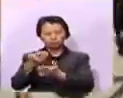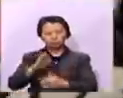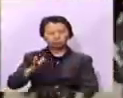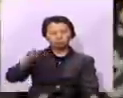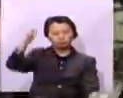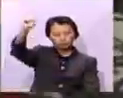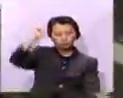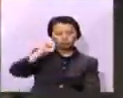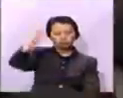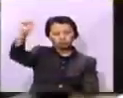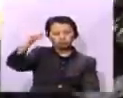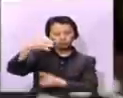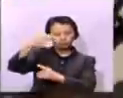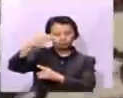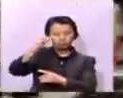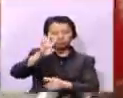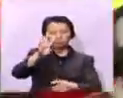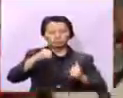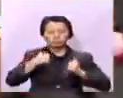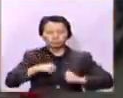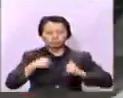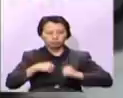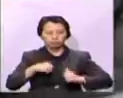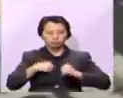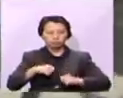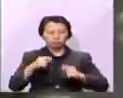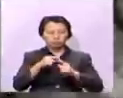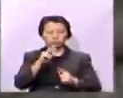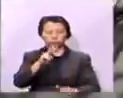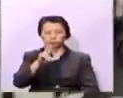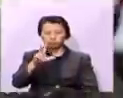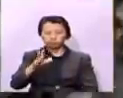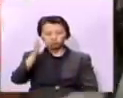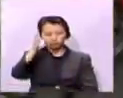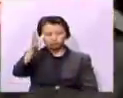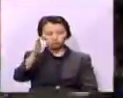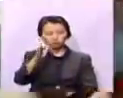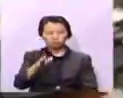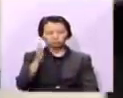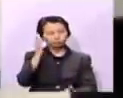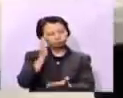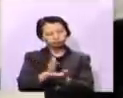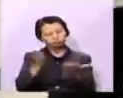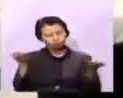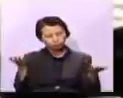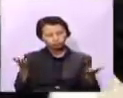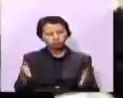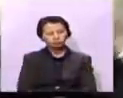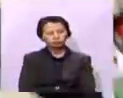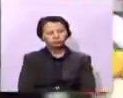mana pemilik mutlak 4 jersey bagi edisi ke-23 akan dinoktahkan.